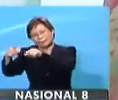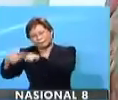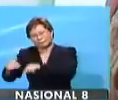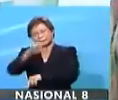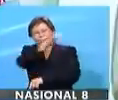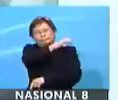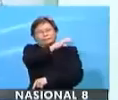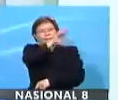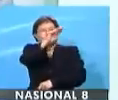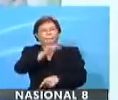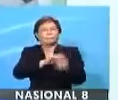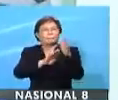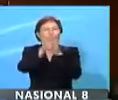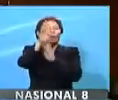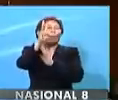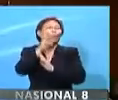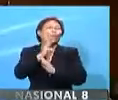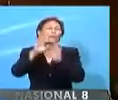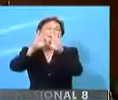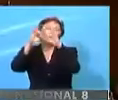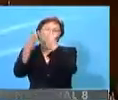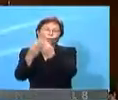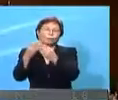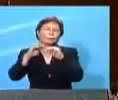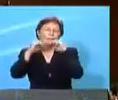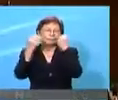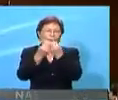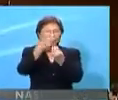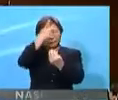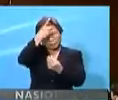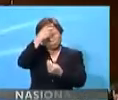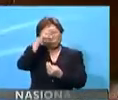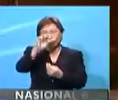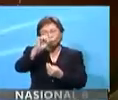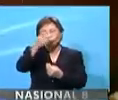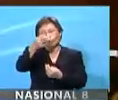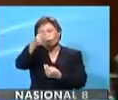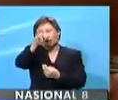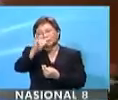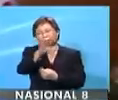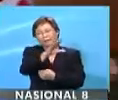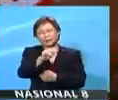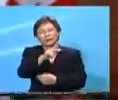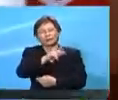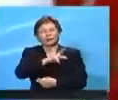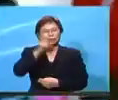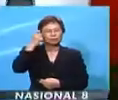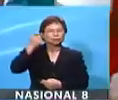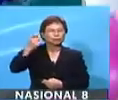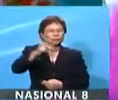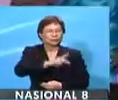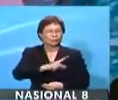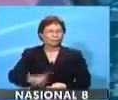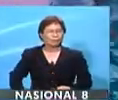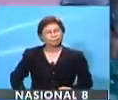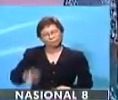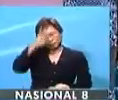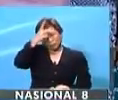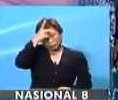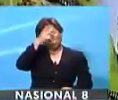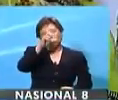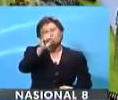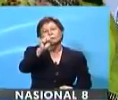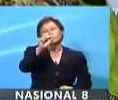dipengerusi Menteri Pembangunan Wanita, Keluarga dan Masyarakat Datuk Seri Rohani Abdul Karim dan Ketua Setiausaha Kementerian Datuk Sabariah